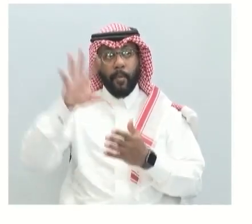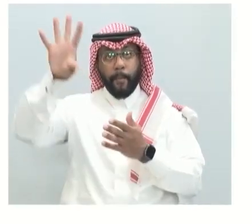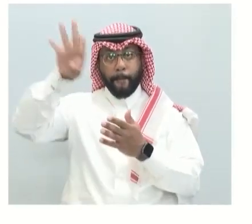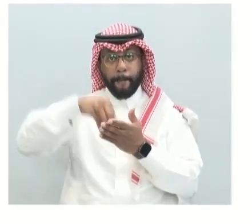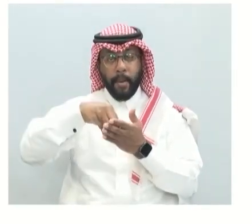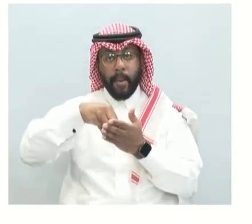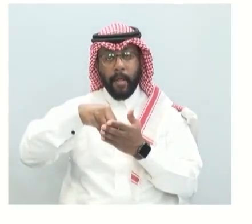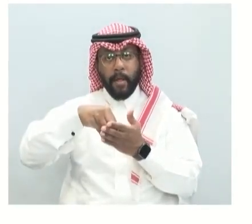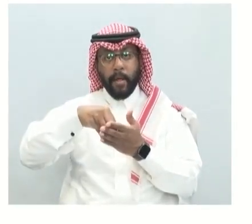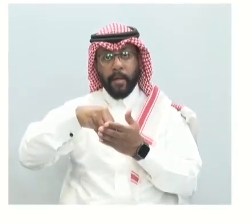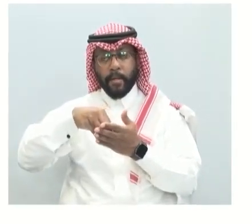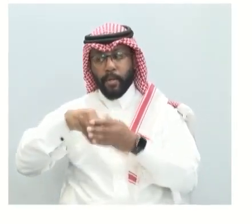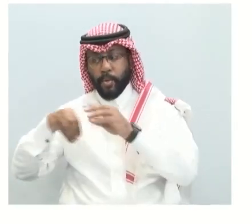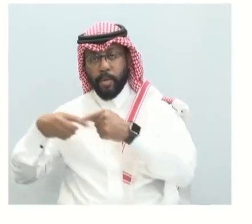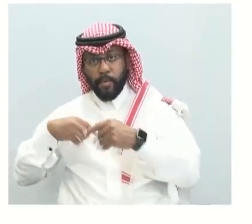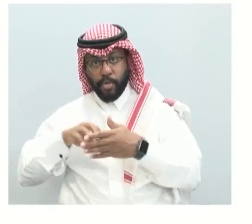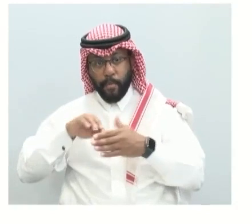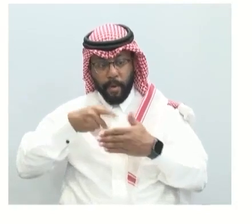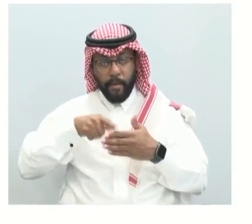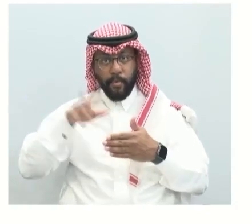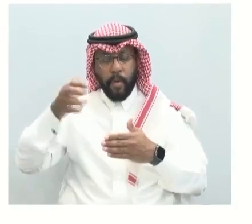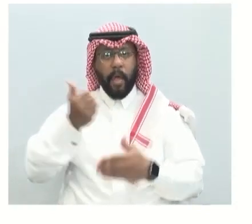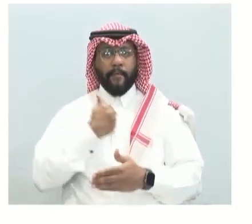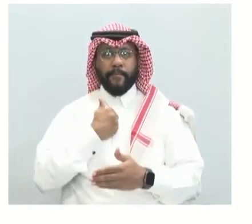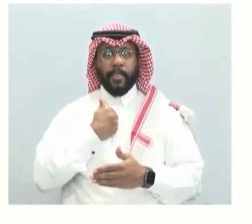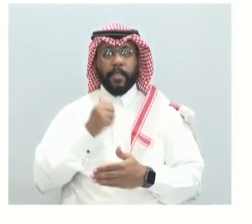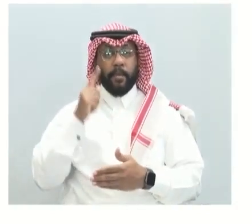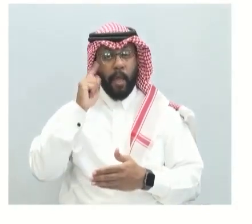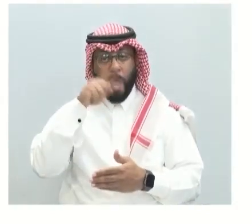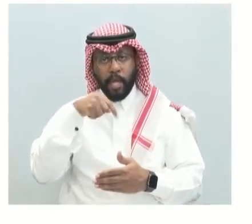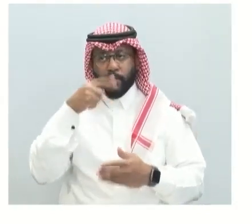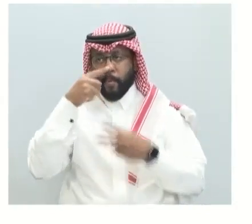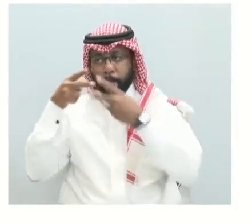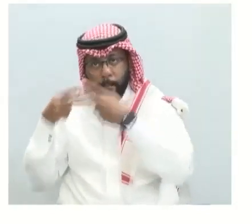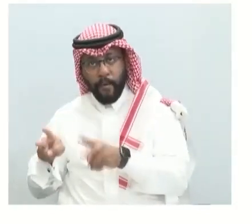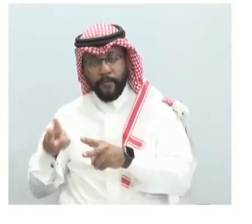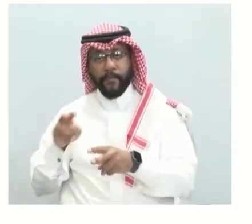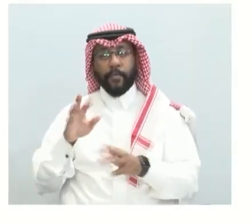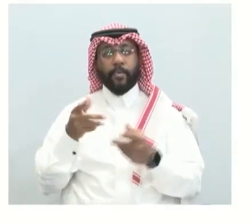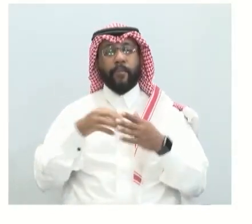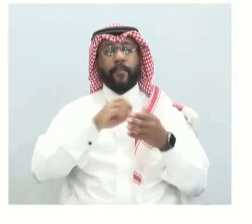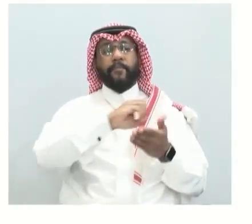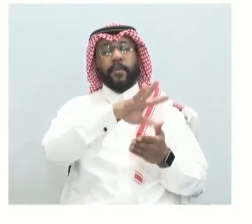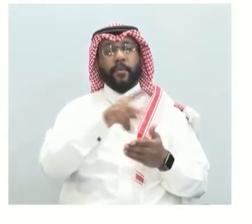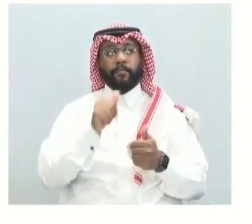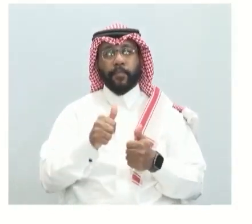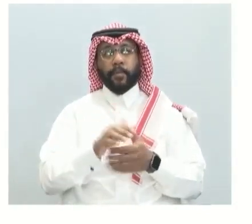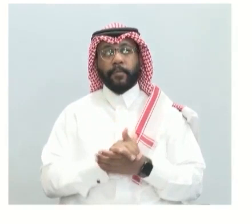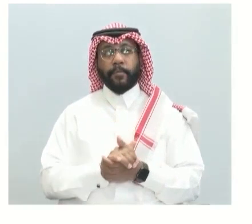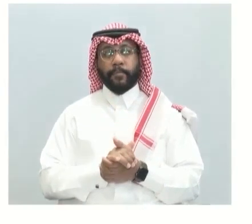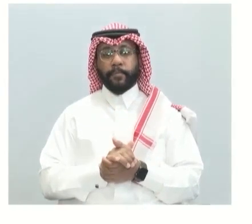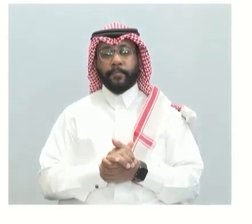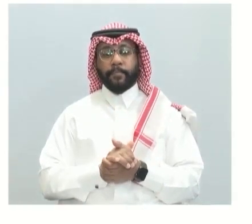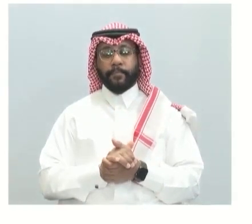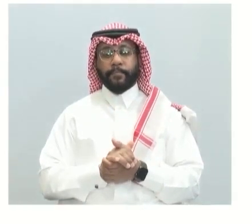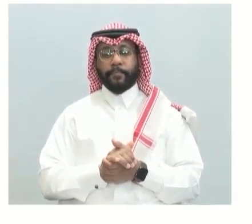اي ماده من جهازي الى الانترنت لابد ان يكون لدي حقوق النشر استخدمها فاحفظ بهذه حقوقي طيب